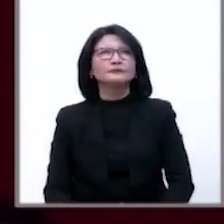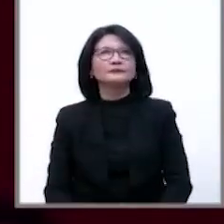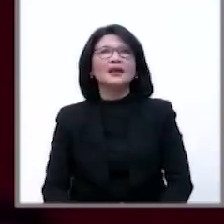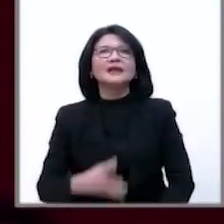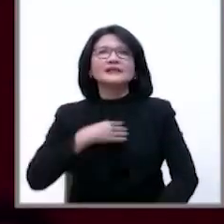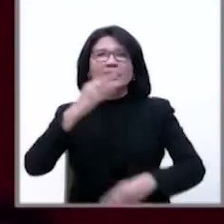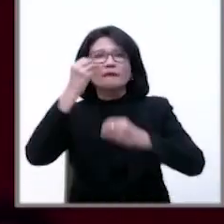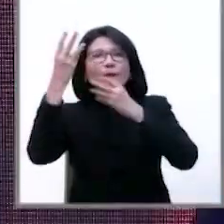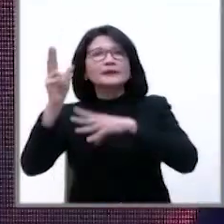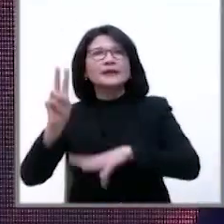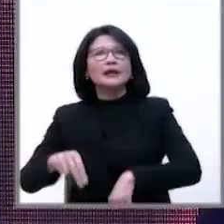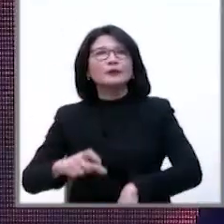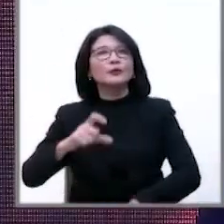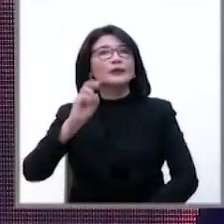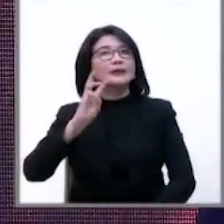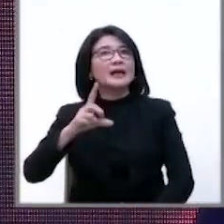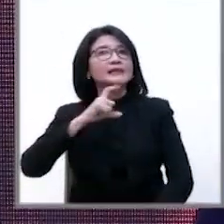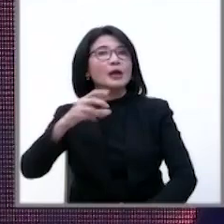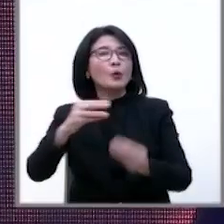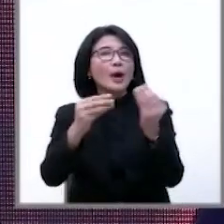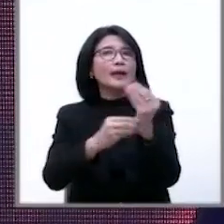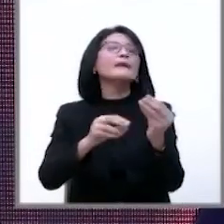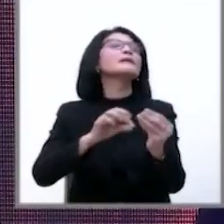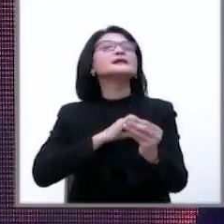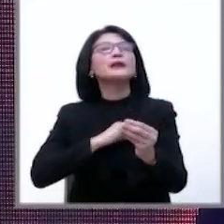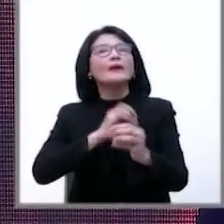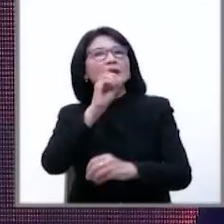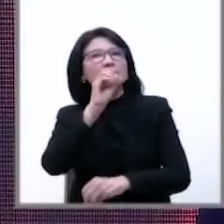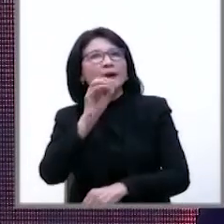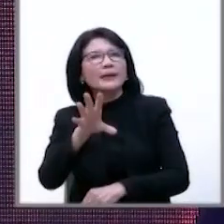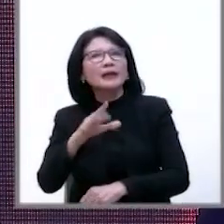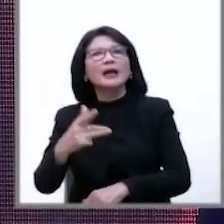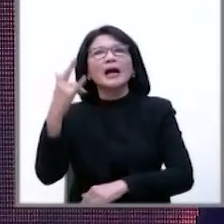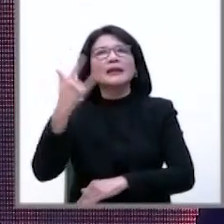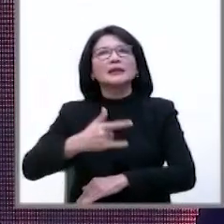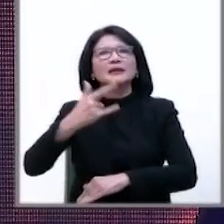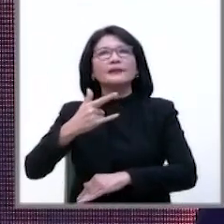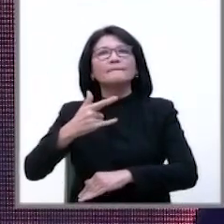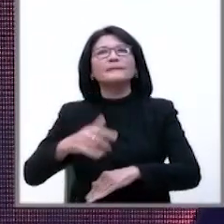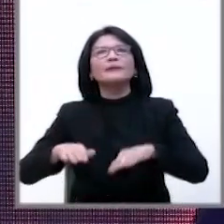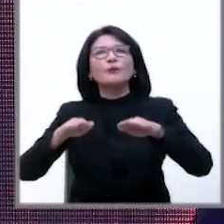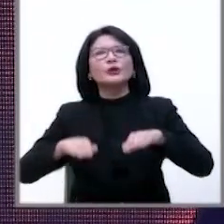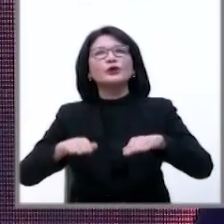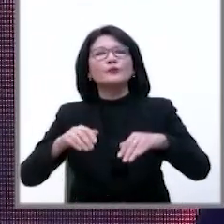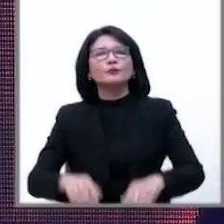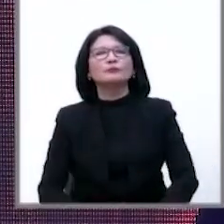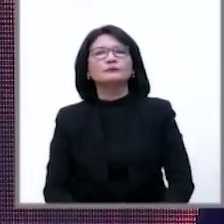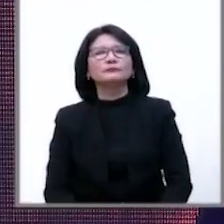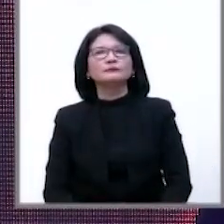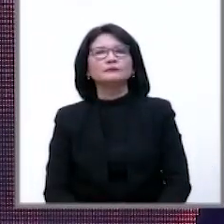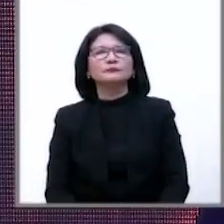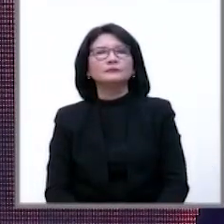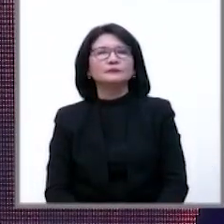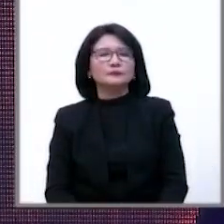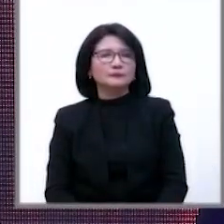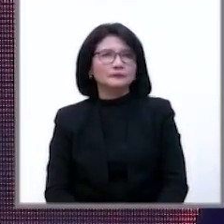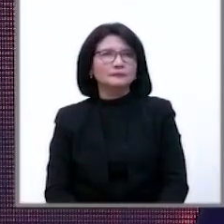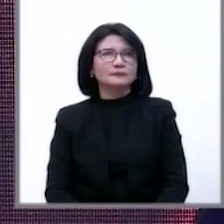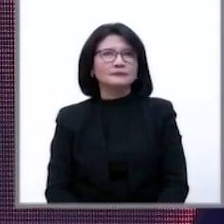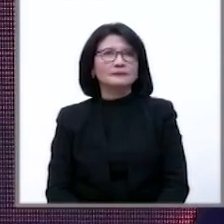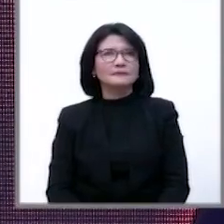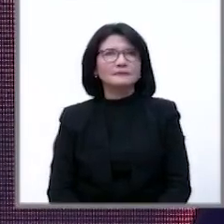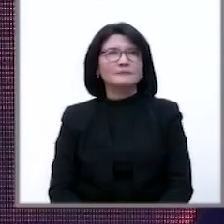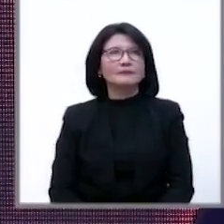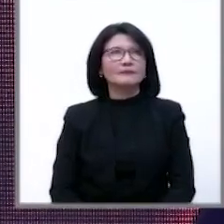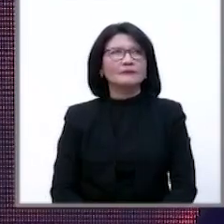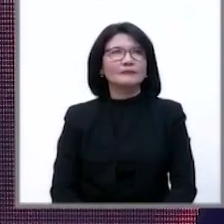sekali lagi kepada ketiga calon wakil presiden agar dalam penyampaiannya tetap berada di podium Terima kasih baik hadirin